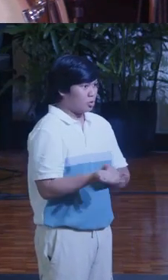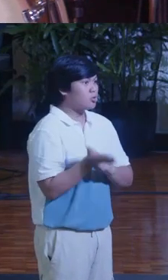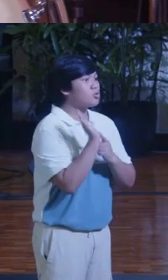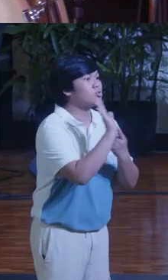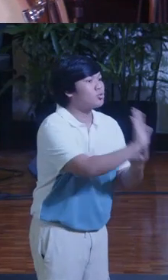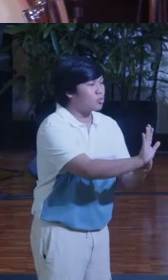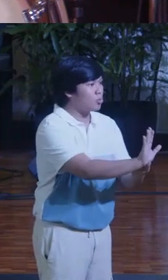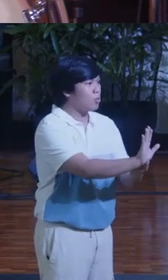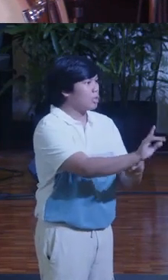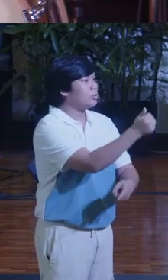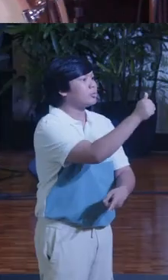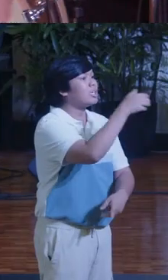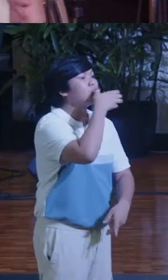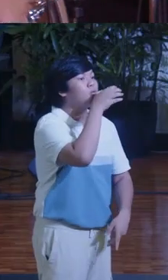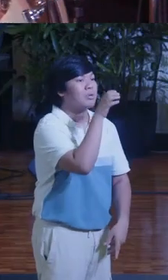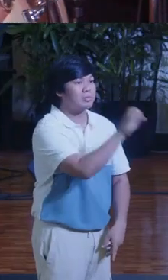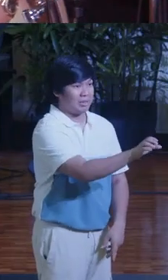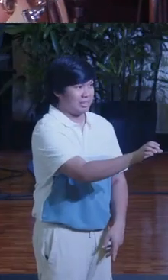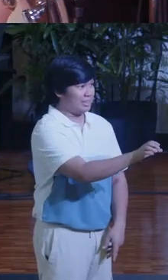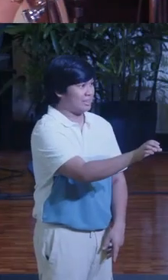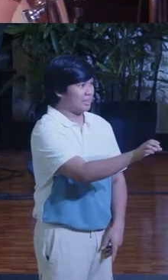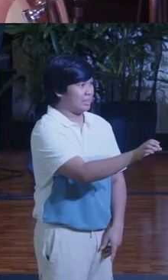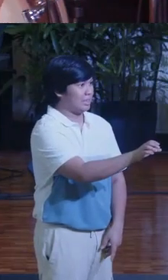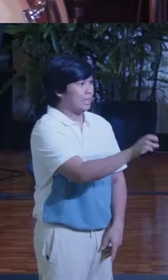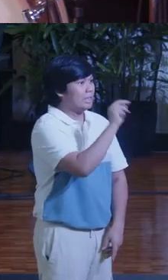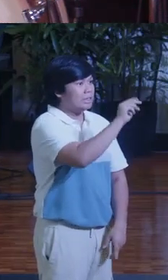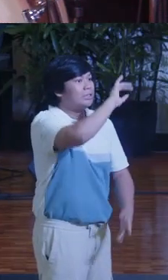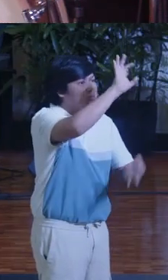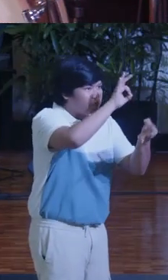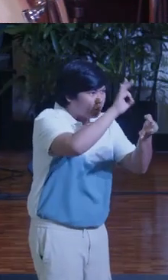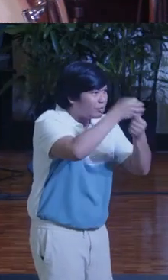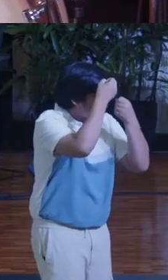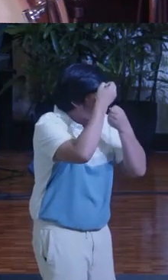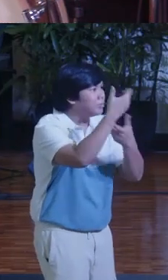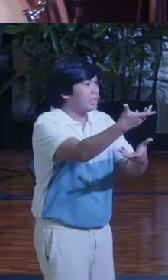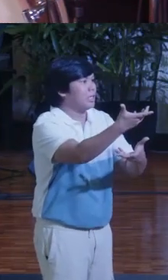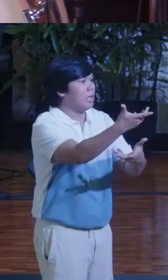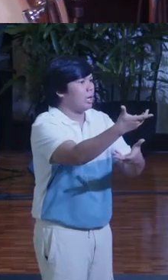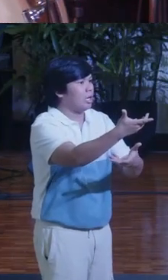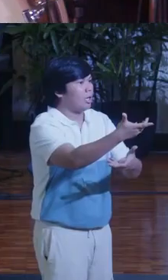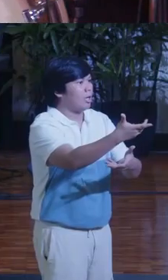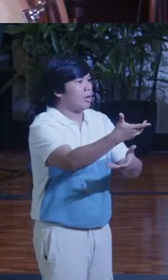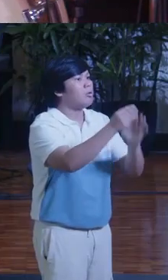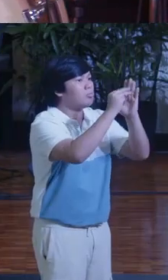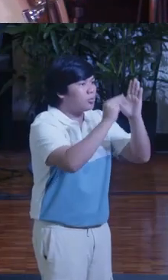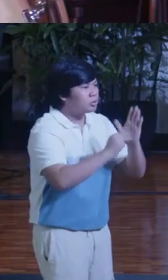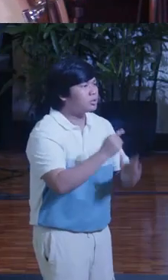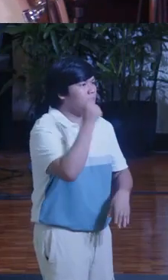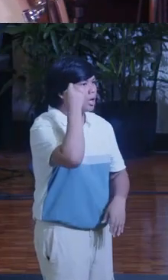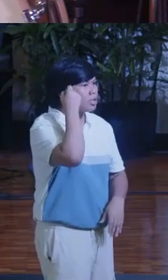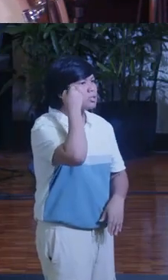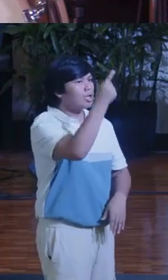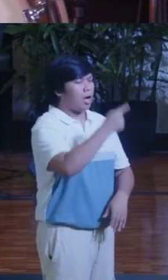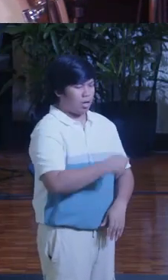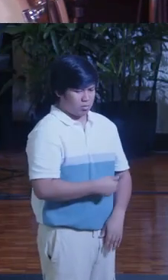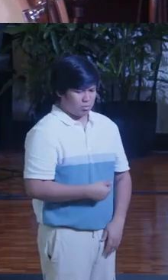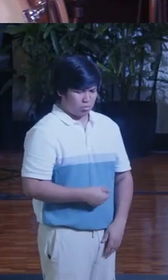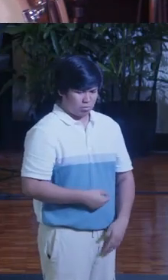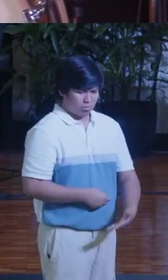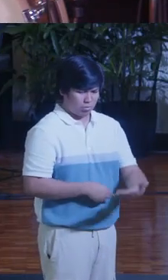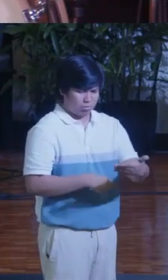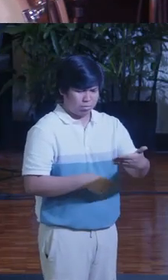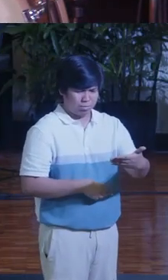larawan ng kalayaan, ng freedom, na dulot ng pananampalataya lamang sa pangako ng Diyos,